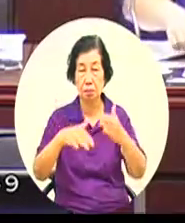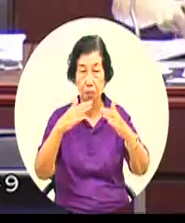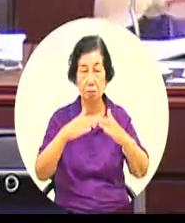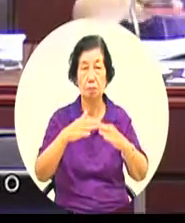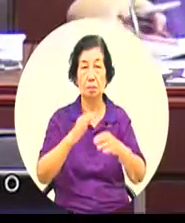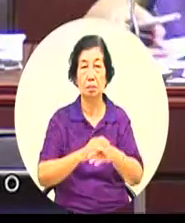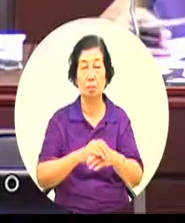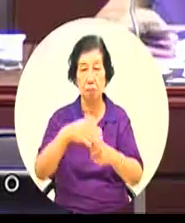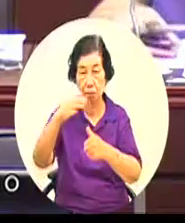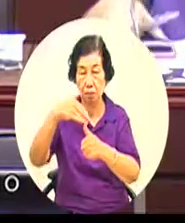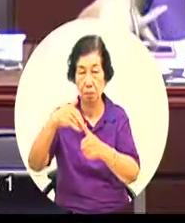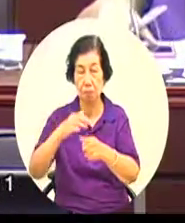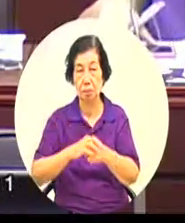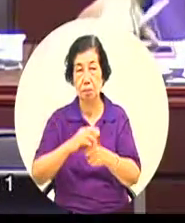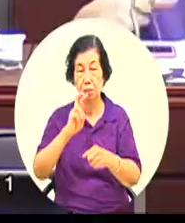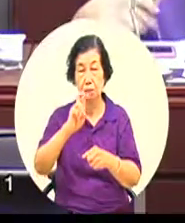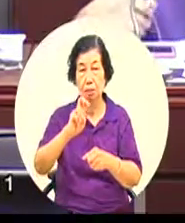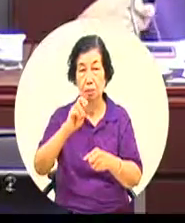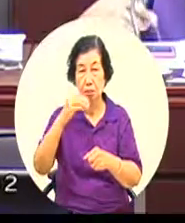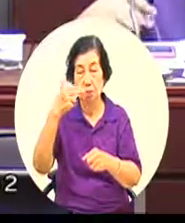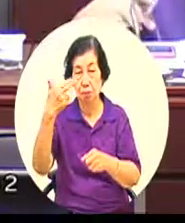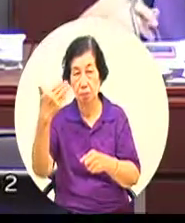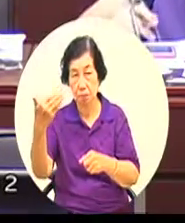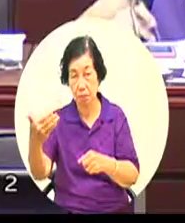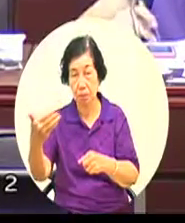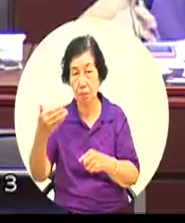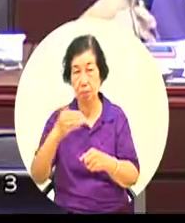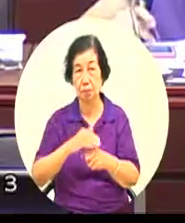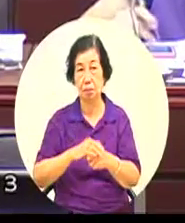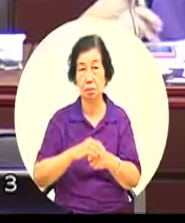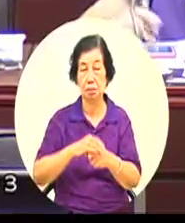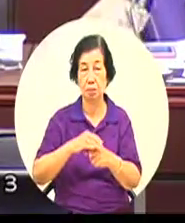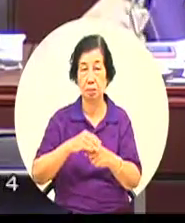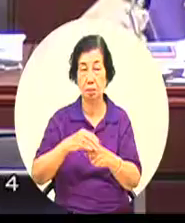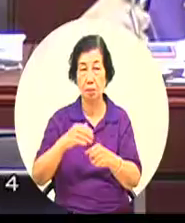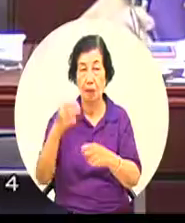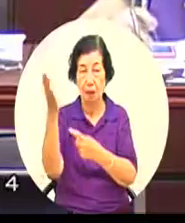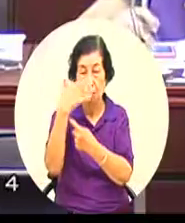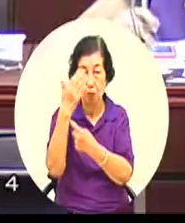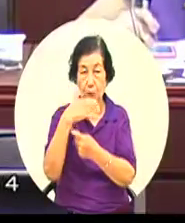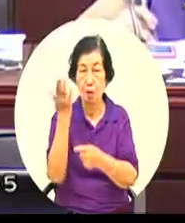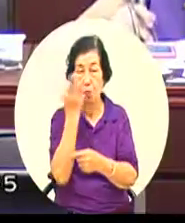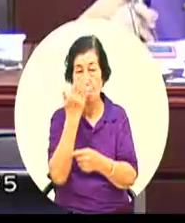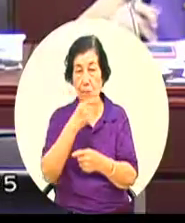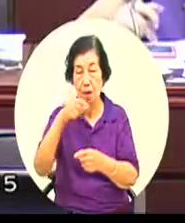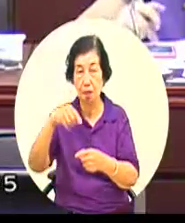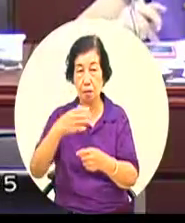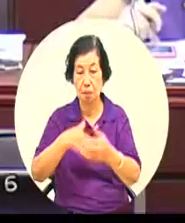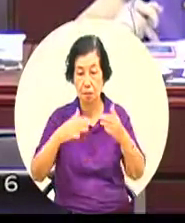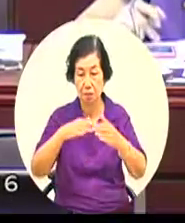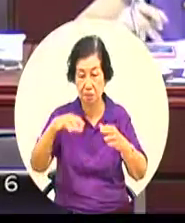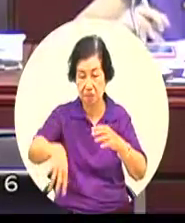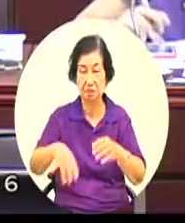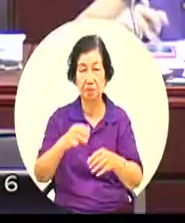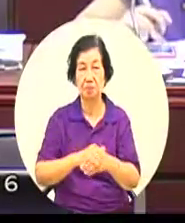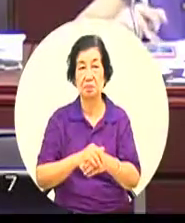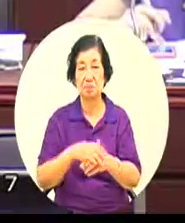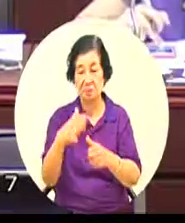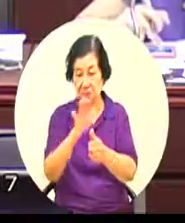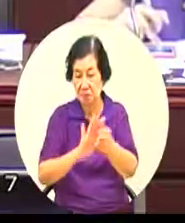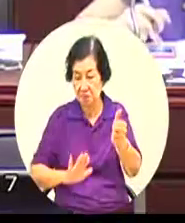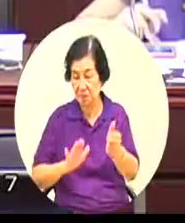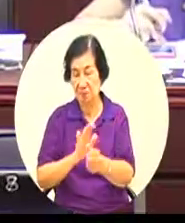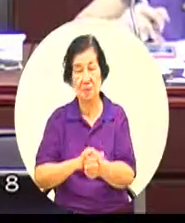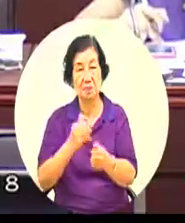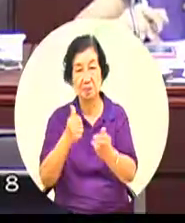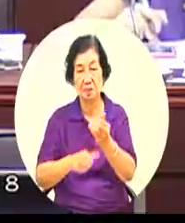有29校都是在奇美相关的9个区域内，其实这个少子化的冲击影响是很大的，所以大家看